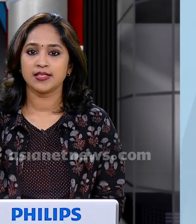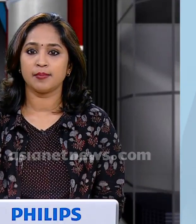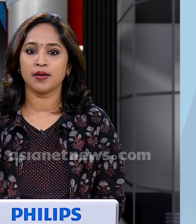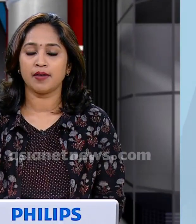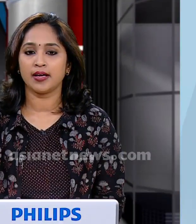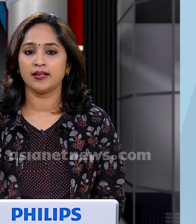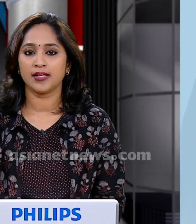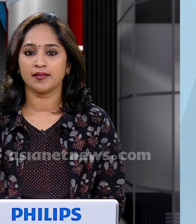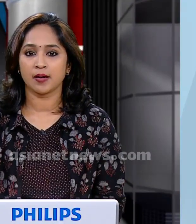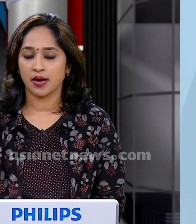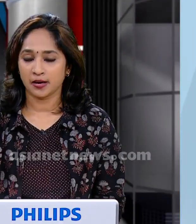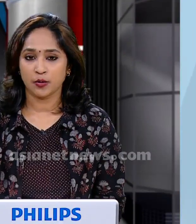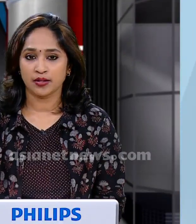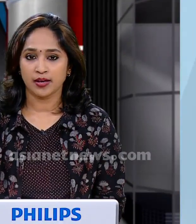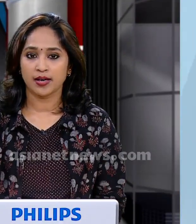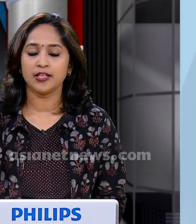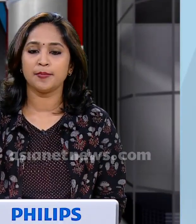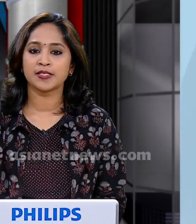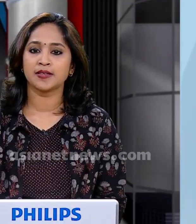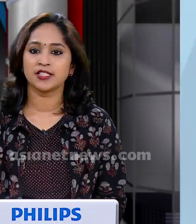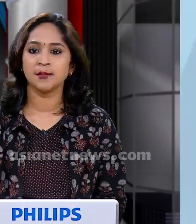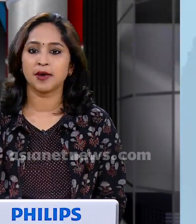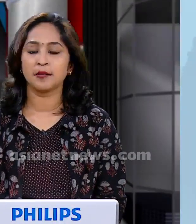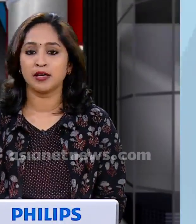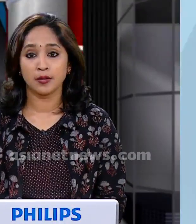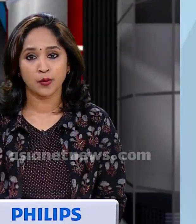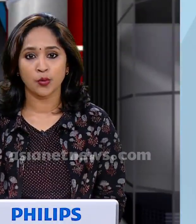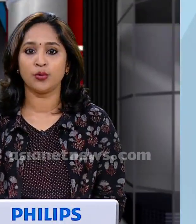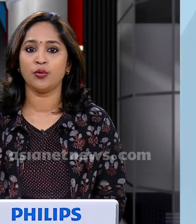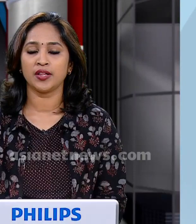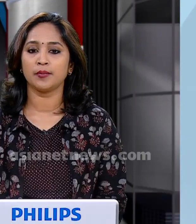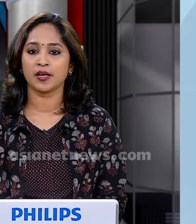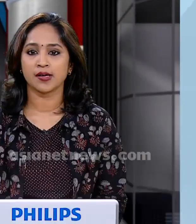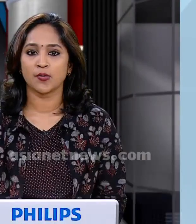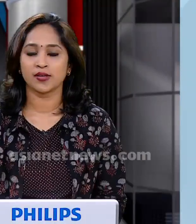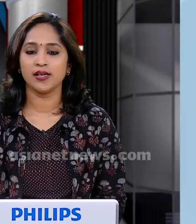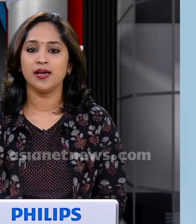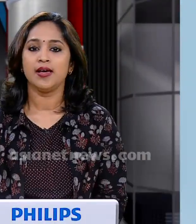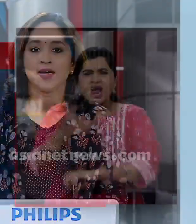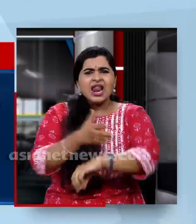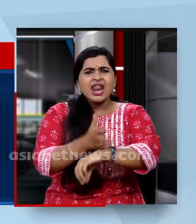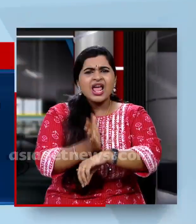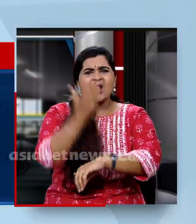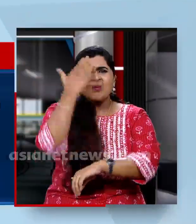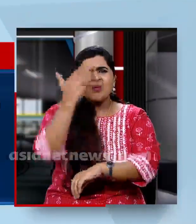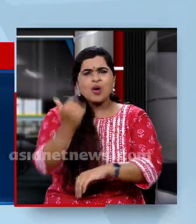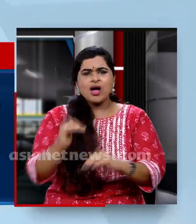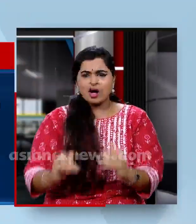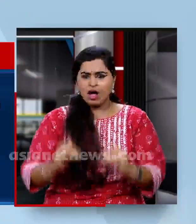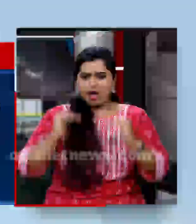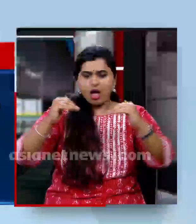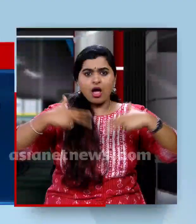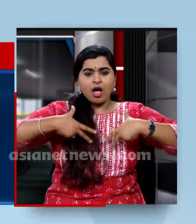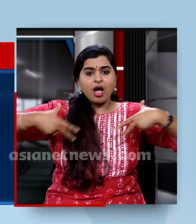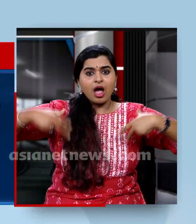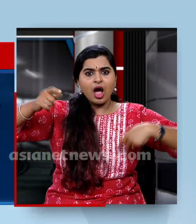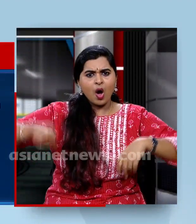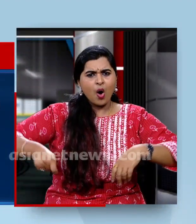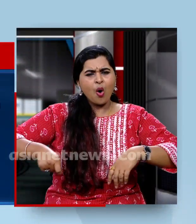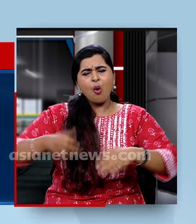കെഎസ്ആർടിസിയിൽ ശമ്പളം വൈകുന്നതിനെതിരെ ഹൈക്കോടതി. കഴിഞ്ഞ മാസത്തെ ശമ്പളമെങ്കിലും കൊടുക്കൂവെന്ന് പറഞ്ഞ കോടതി. ഇക്കാര്യം എപ്പോഴും ഓർമ്മിപ്പിക്കേണ്ടി